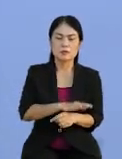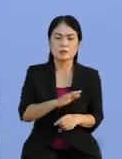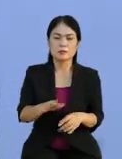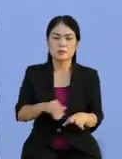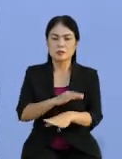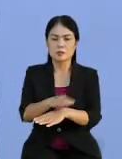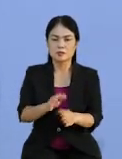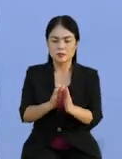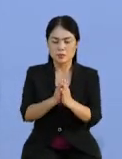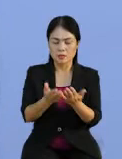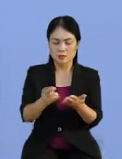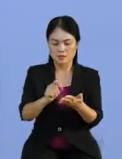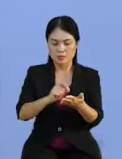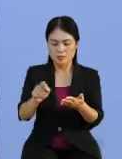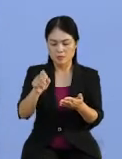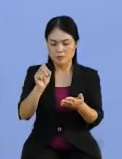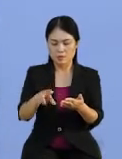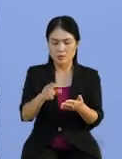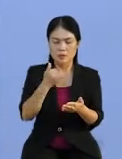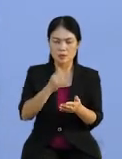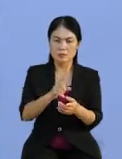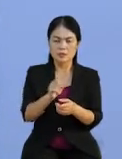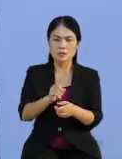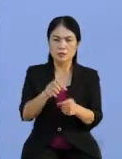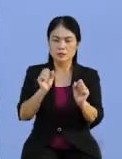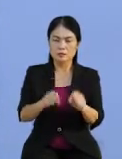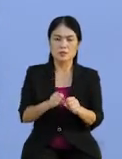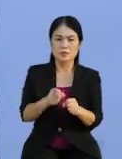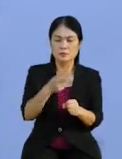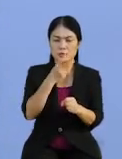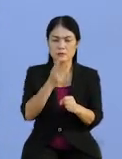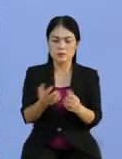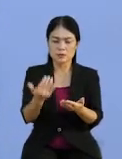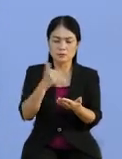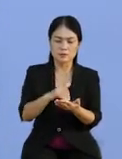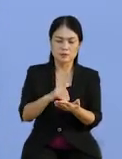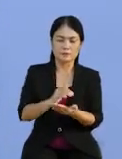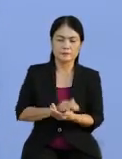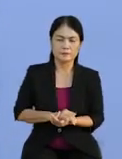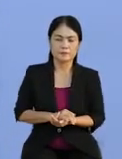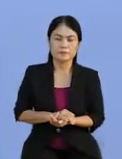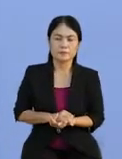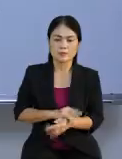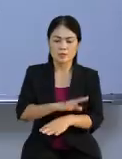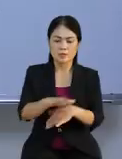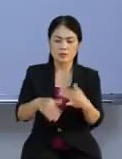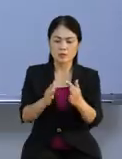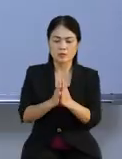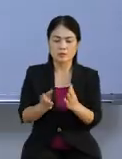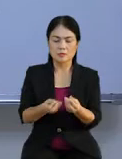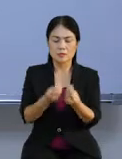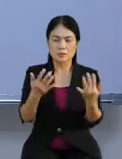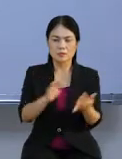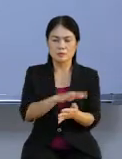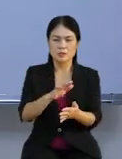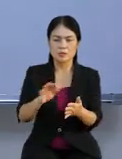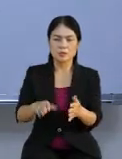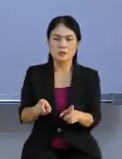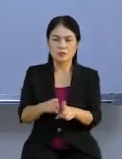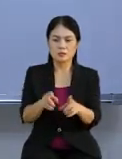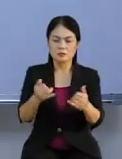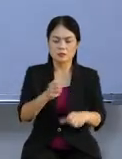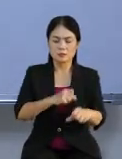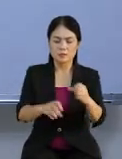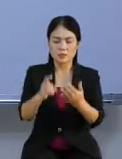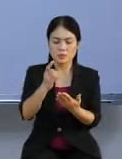đọc này vô sập hơi vô một hai đồng rồi mới thà bật khóc lại nó dương ác mơ làng vườn từ bà ở con trán bông bò đọc này để chứ nè dương